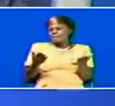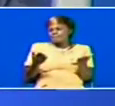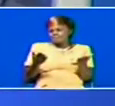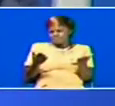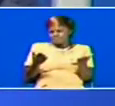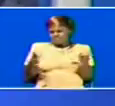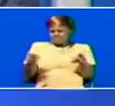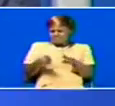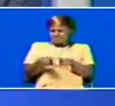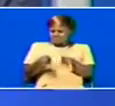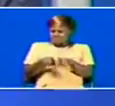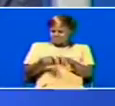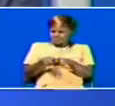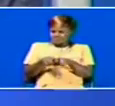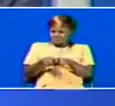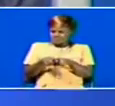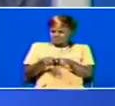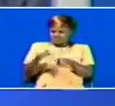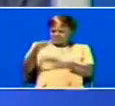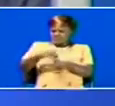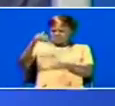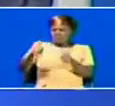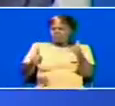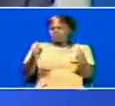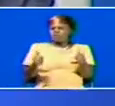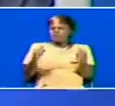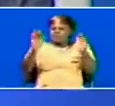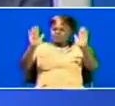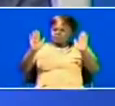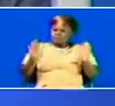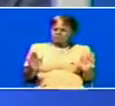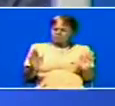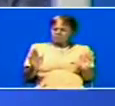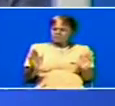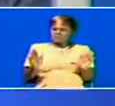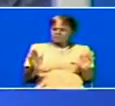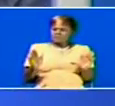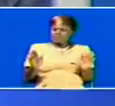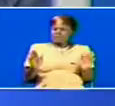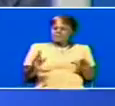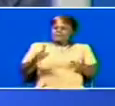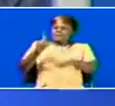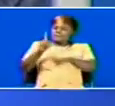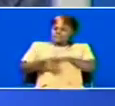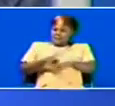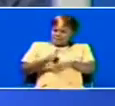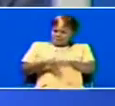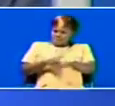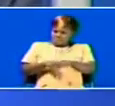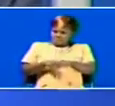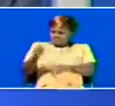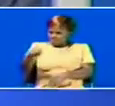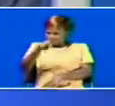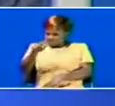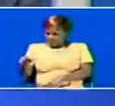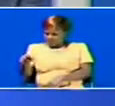na pia ilikuwa na madhara gani. Kwa hivyo ni muhimu kwamba vile ambavyo makosa